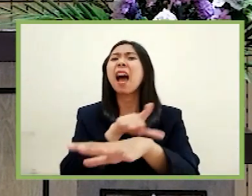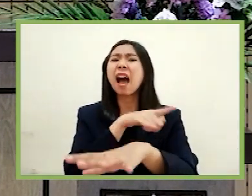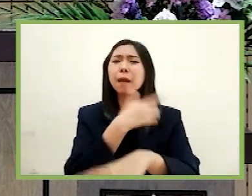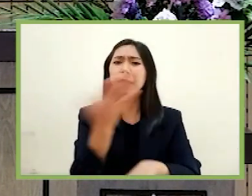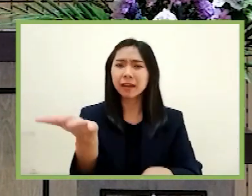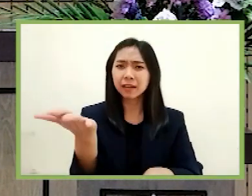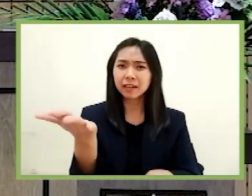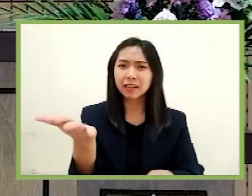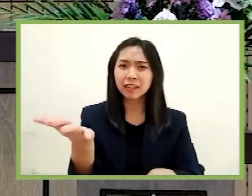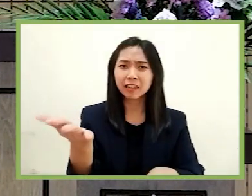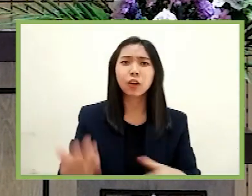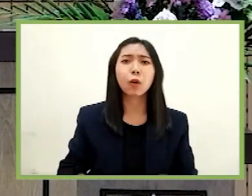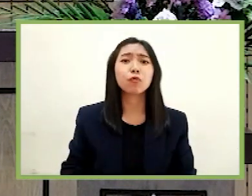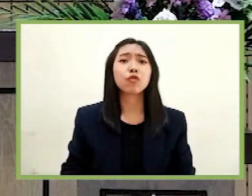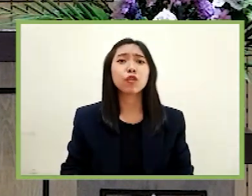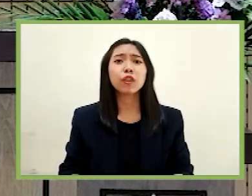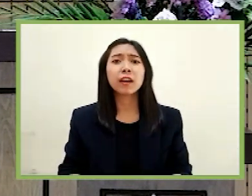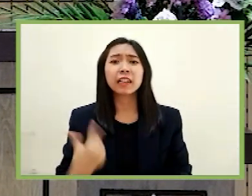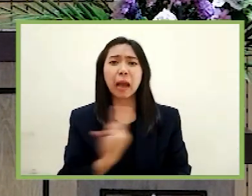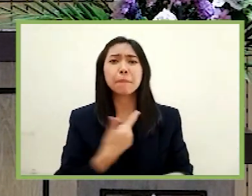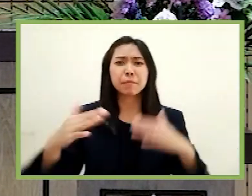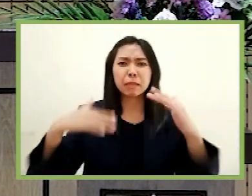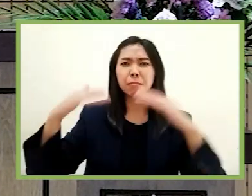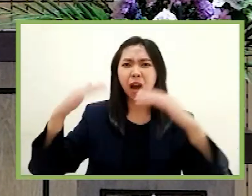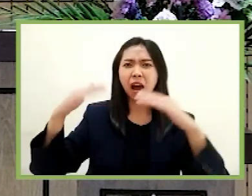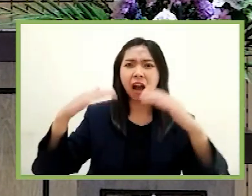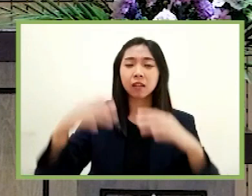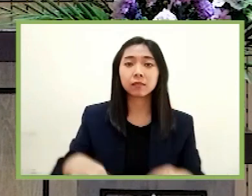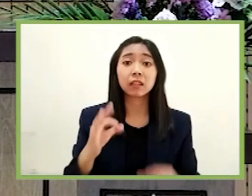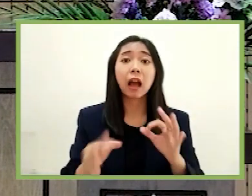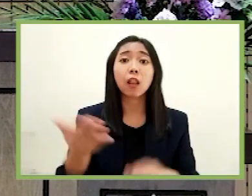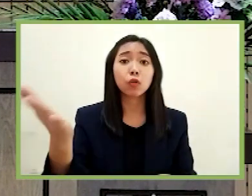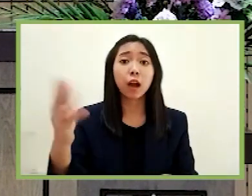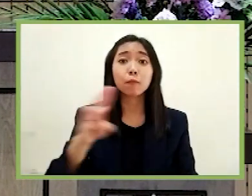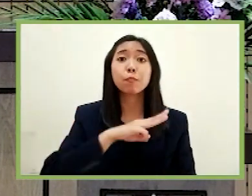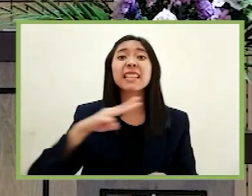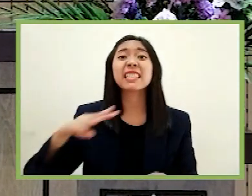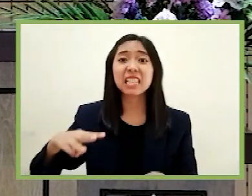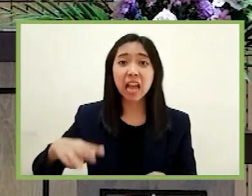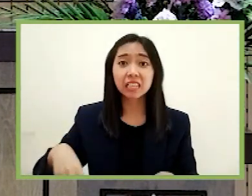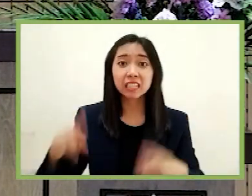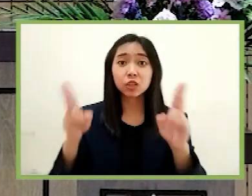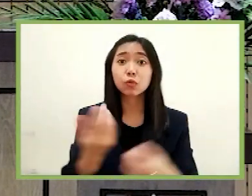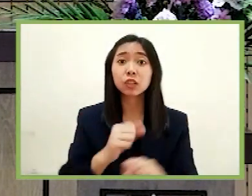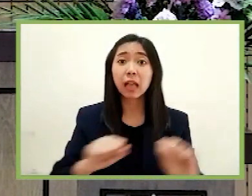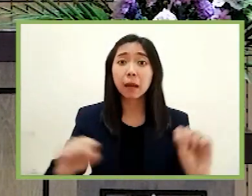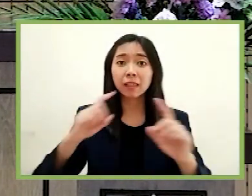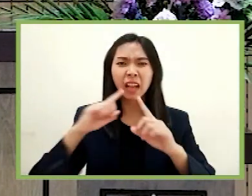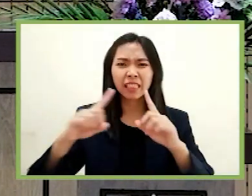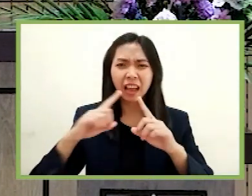kami hidup dalam kebimbangan Jikalau engkau Mesias Katakanlah terus terang kepada